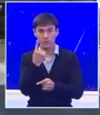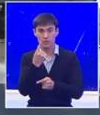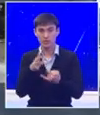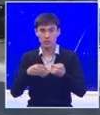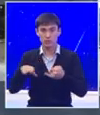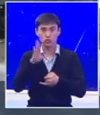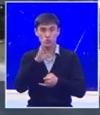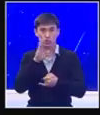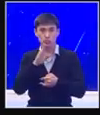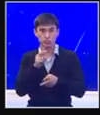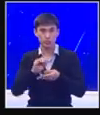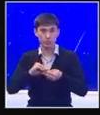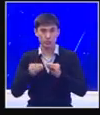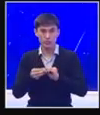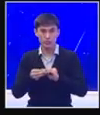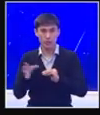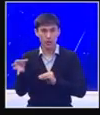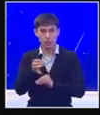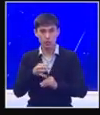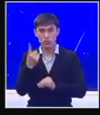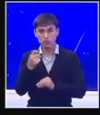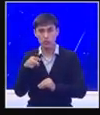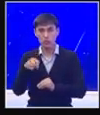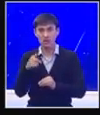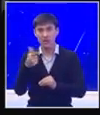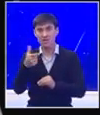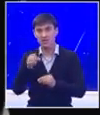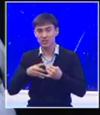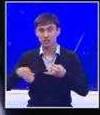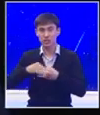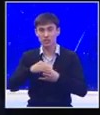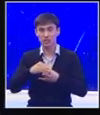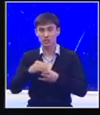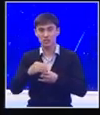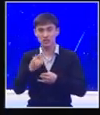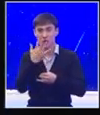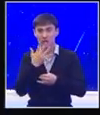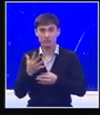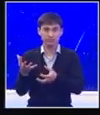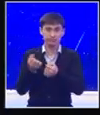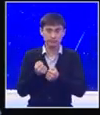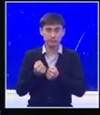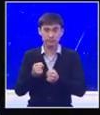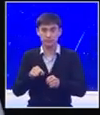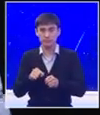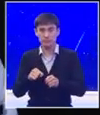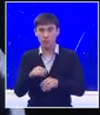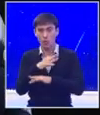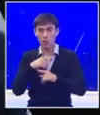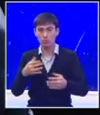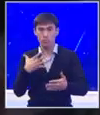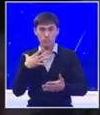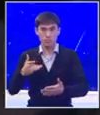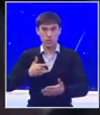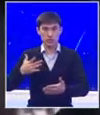мен суды даулайды. Әр округте жүздеген мыңдаған гектар жерлерді шеттен келіп алып алғандар көп. Ауыл айналасын меншіктеп